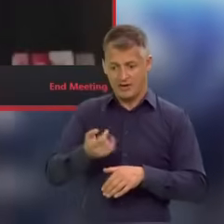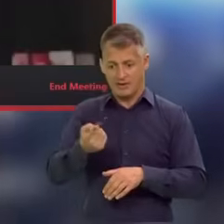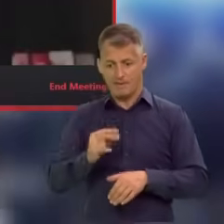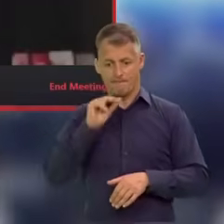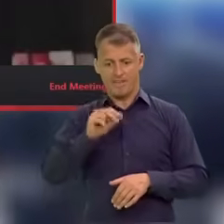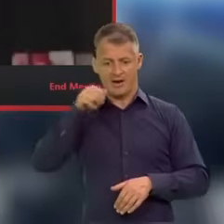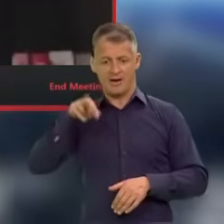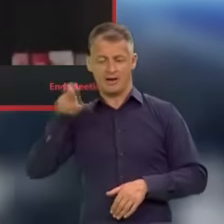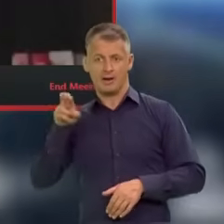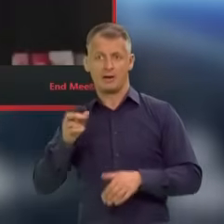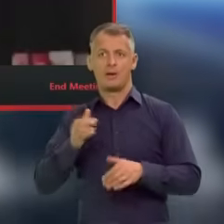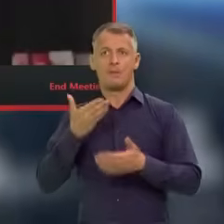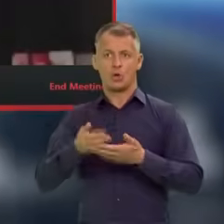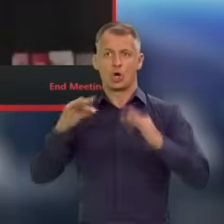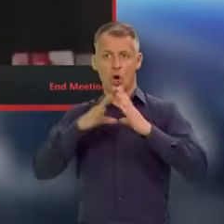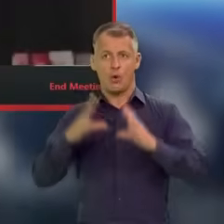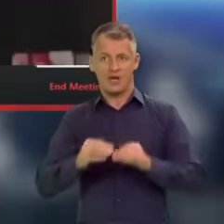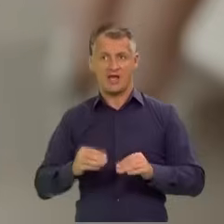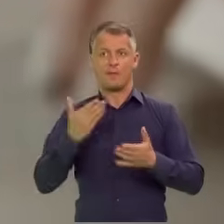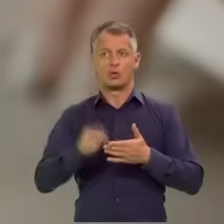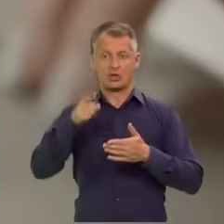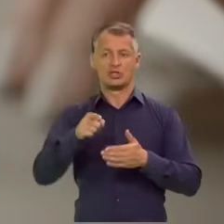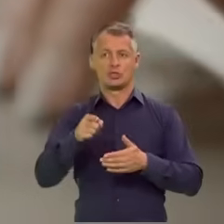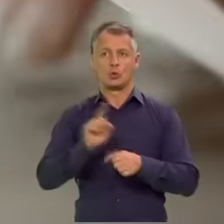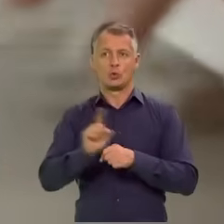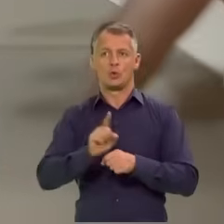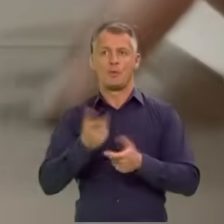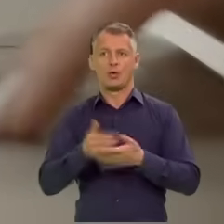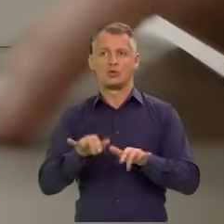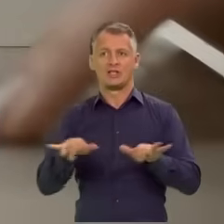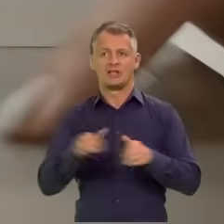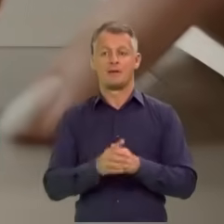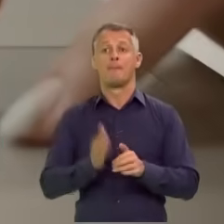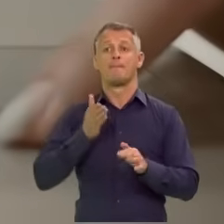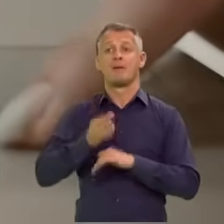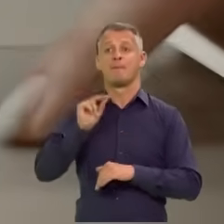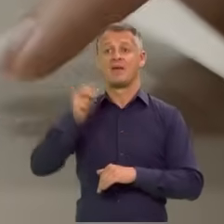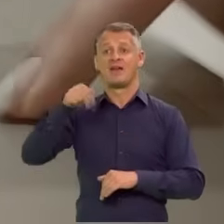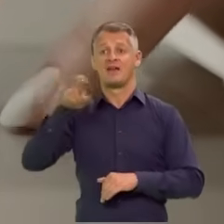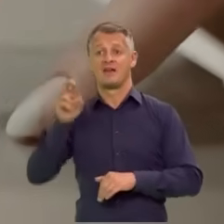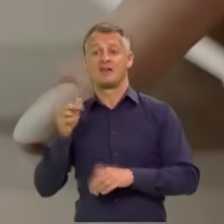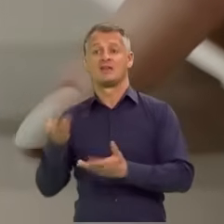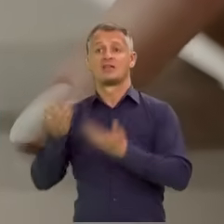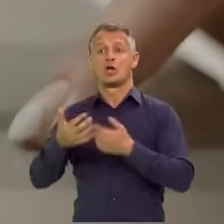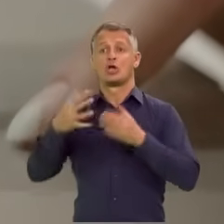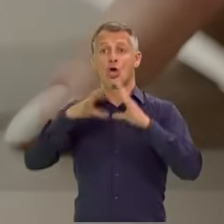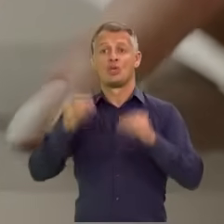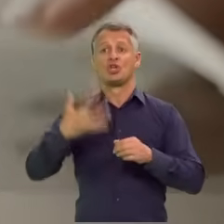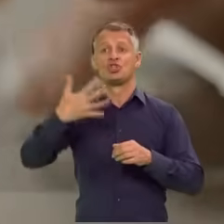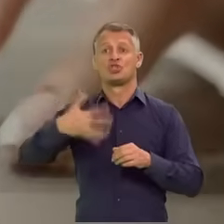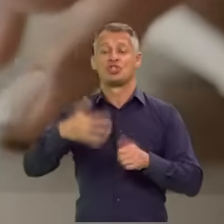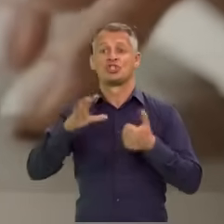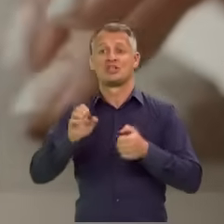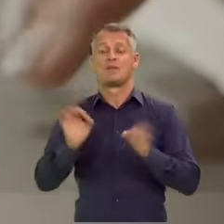România pe acest domeniu, pe digitalizare. Tot prin PNRR au fost alocate României 560 de milioane de